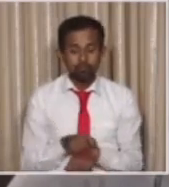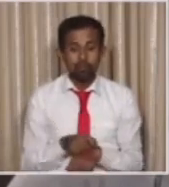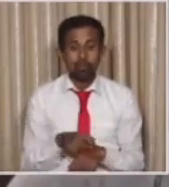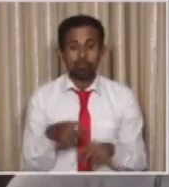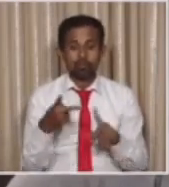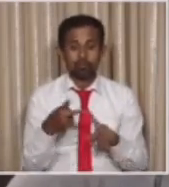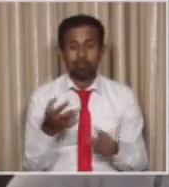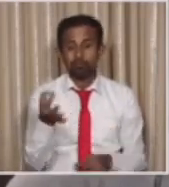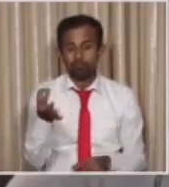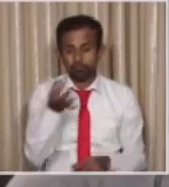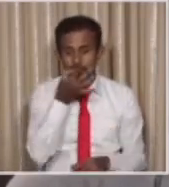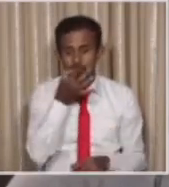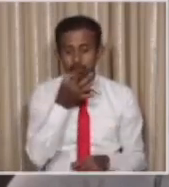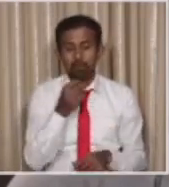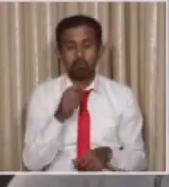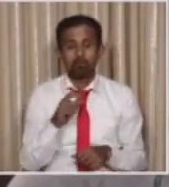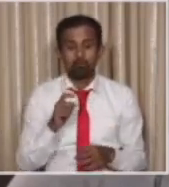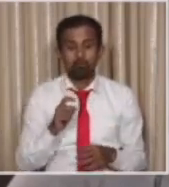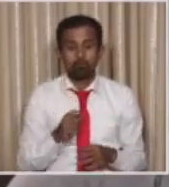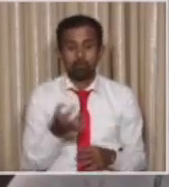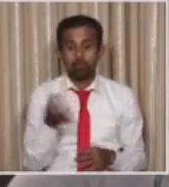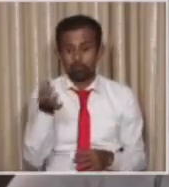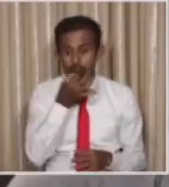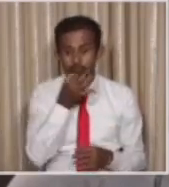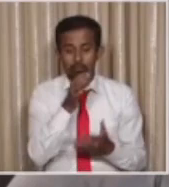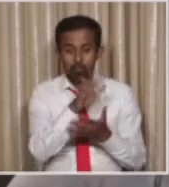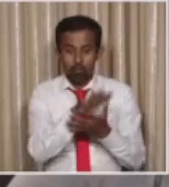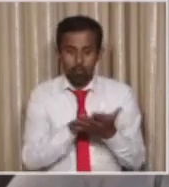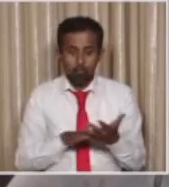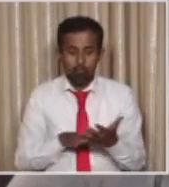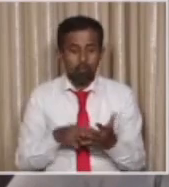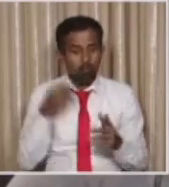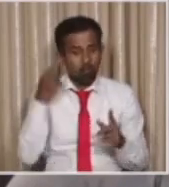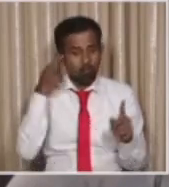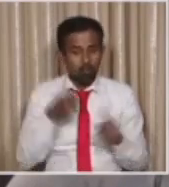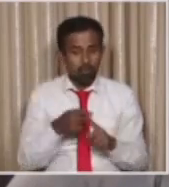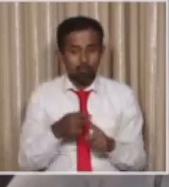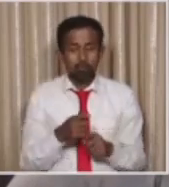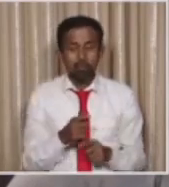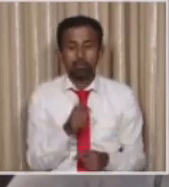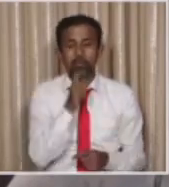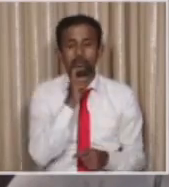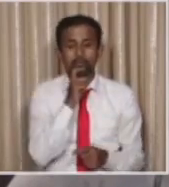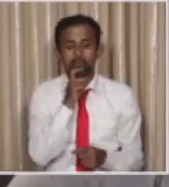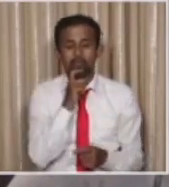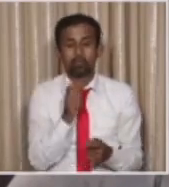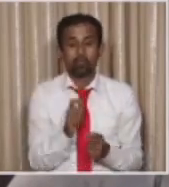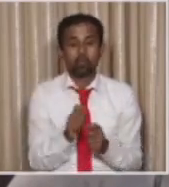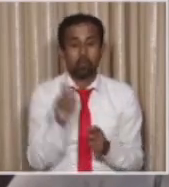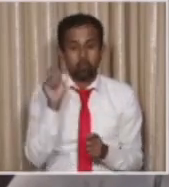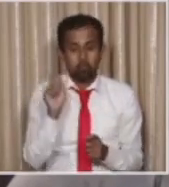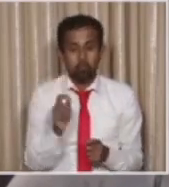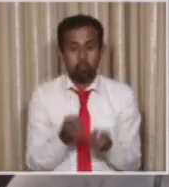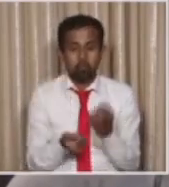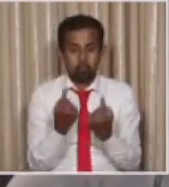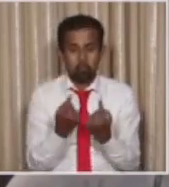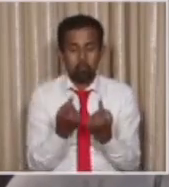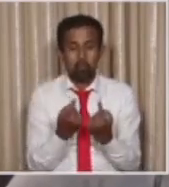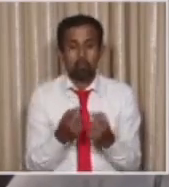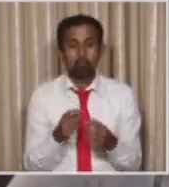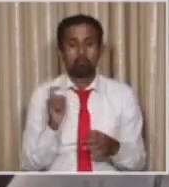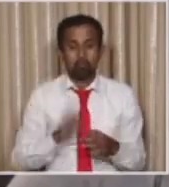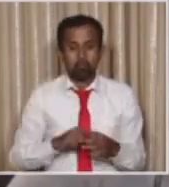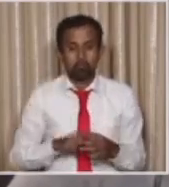देविनी चोदनावे तीन कारणे मे चोदना पत्रे तीन कारणे अधिकरणे विनिश्चयट बाज बाजने उनु